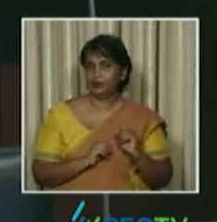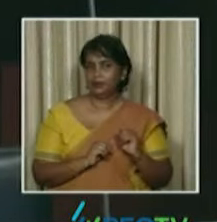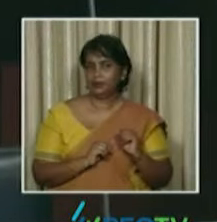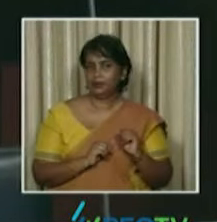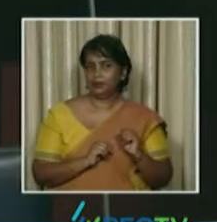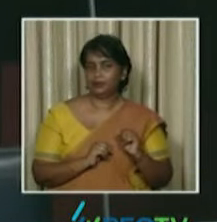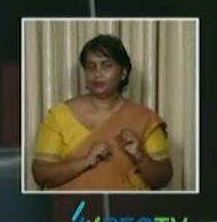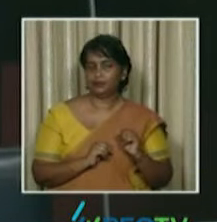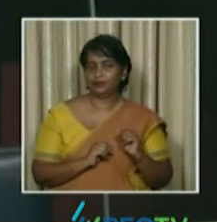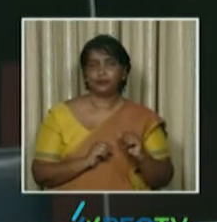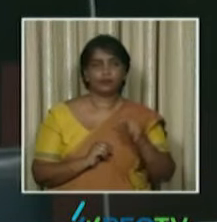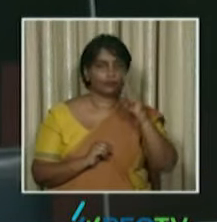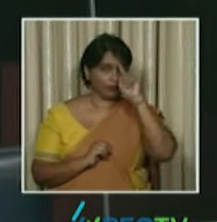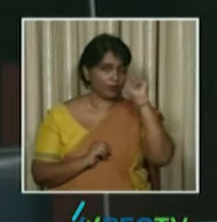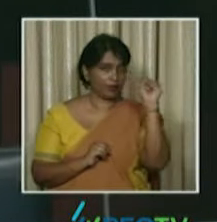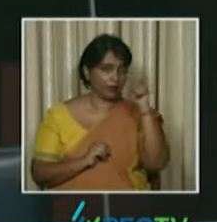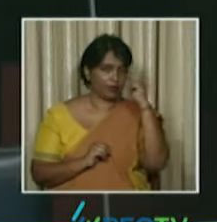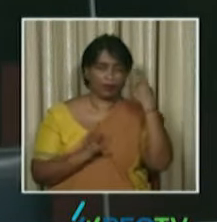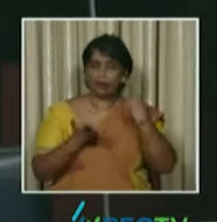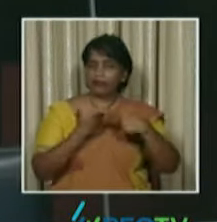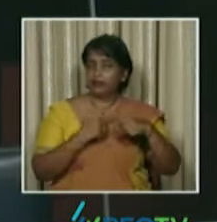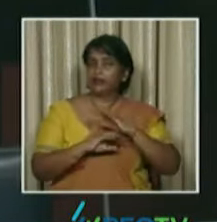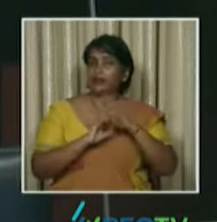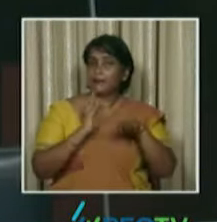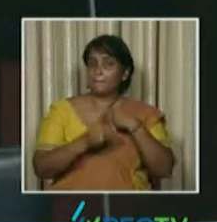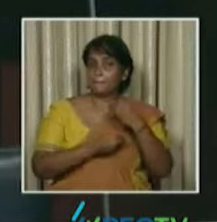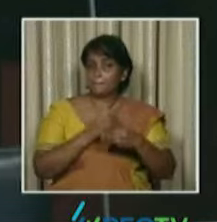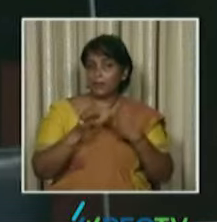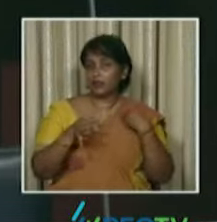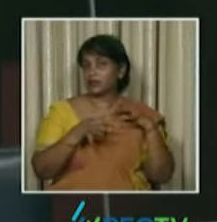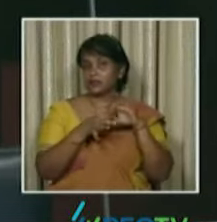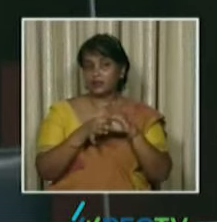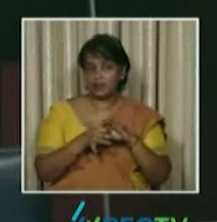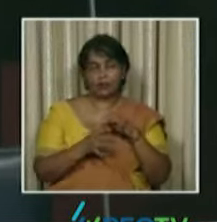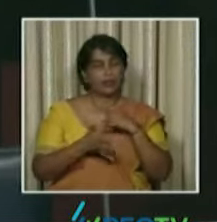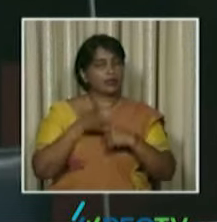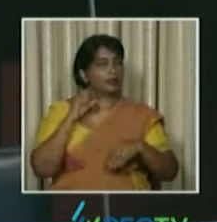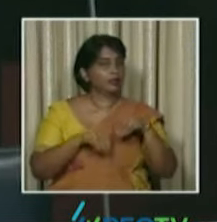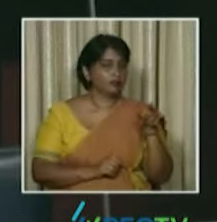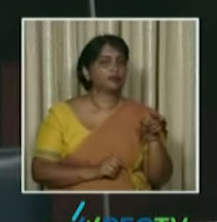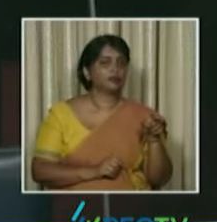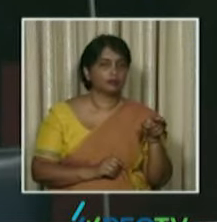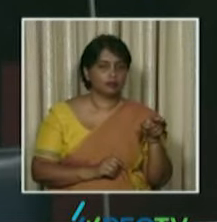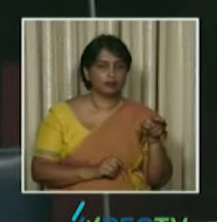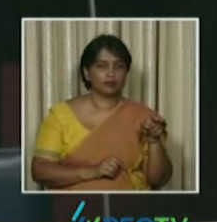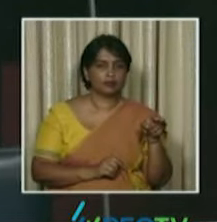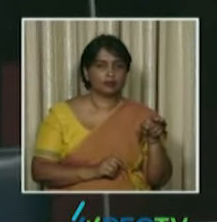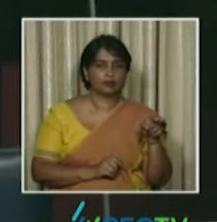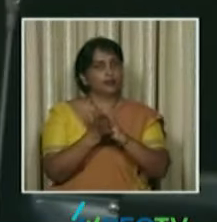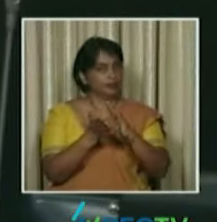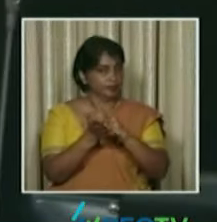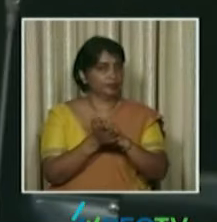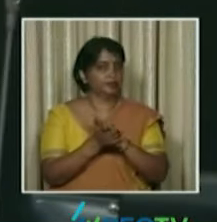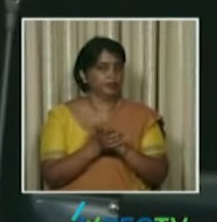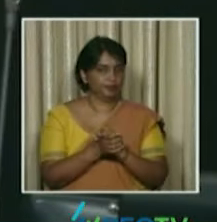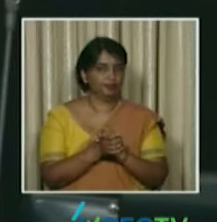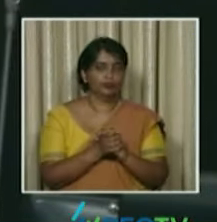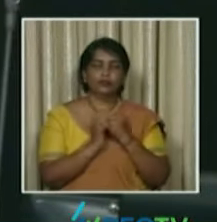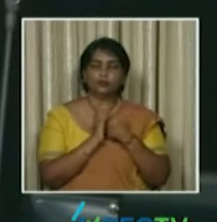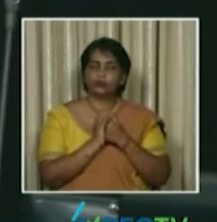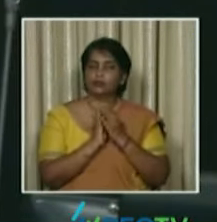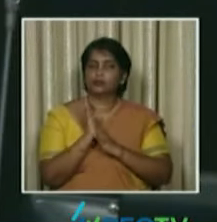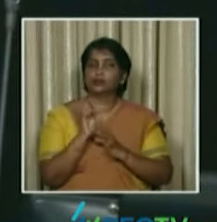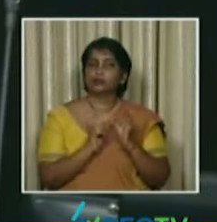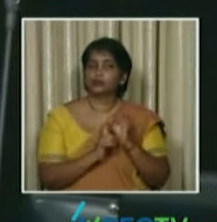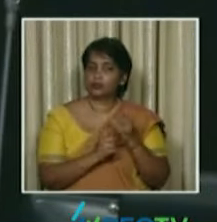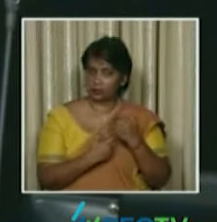කළේ? මේ මත්ද්‍රව්‍ය ජාවාරමට සම්බන්ධ දේශපාලඥයෙකුට සම්පූර්ණයෙන්ම නිදහස් කළා. ගරු මන්ත්‍රීතුමා